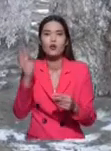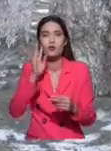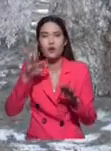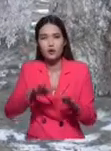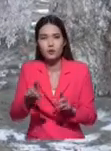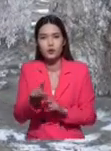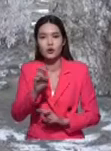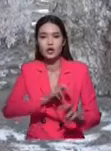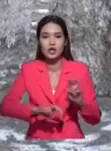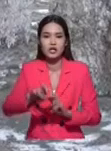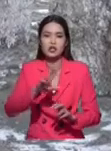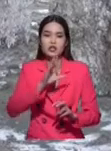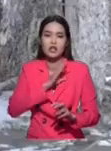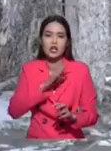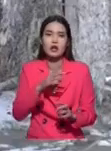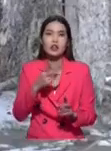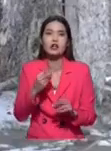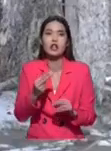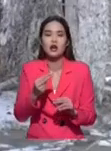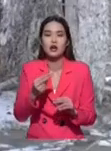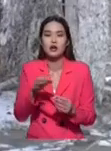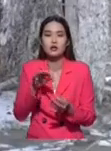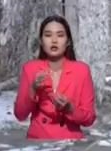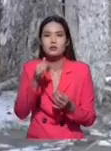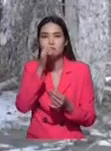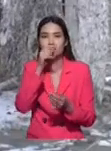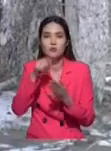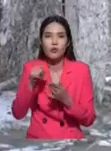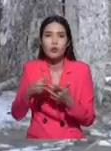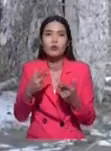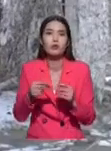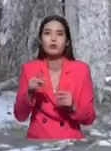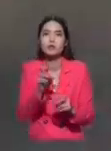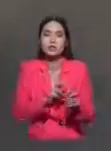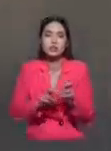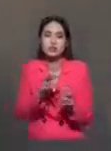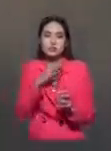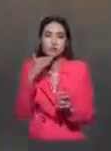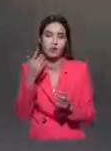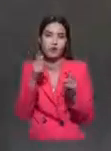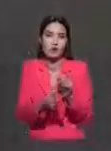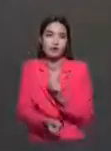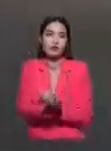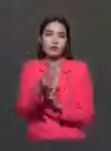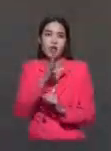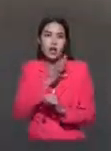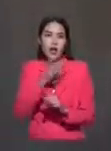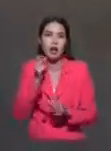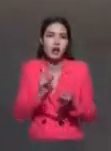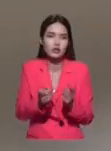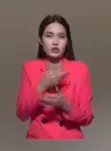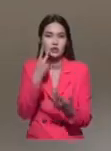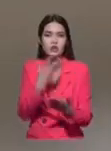уже профессионалы-спасатели искали. Никто даже не мог себе представить о том, что это могла сделать родная мать. По неподтвержденной